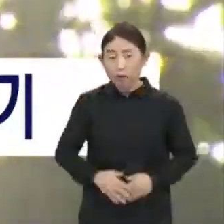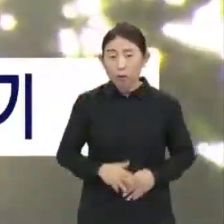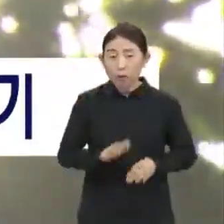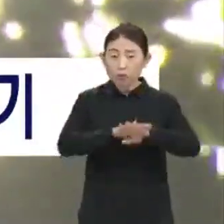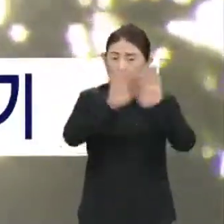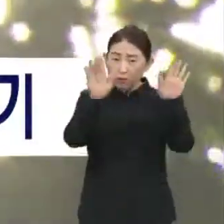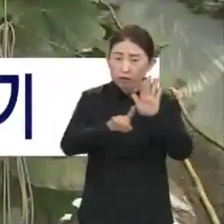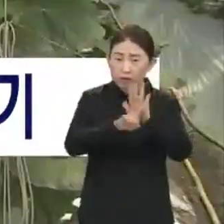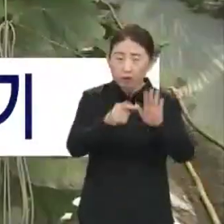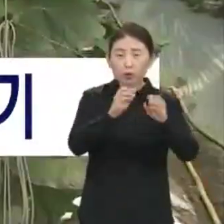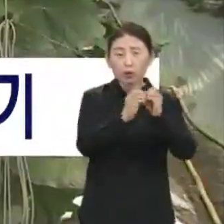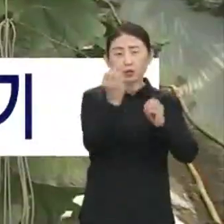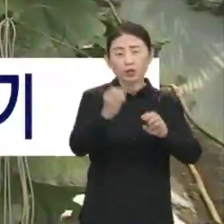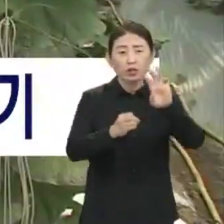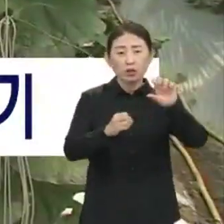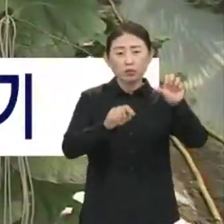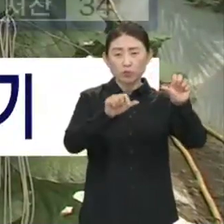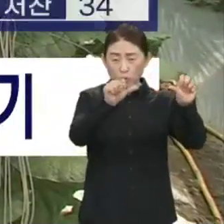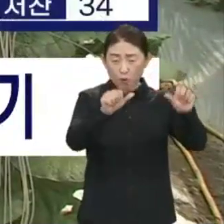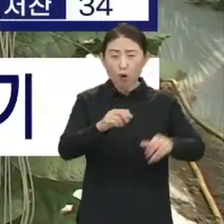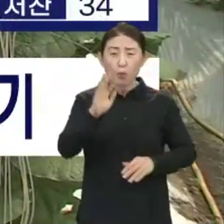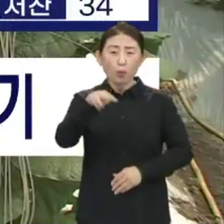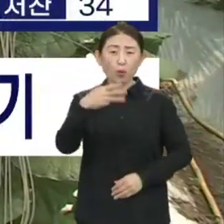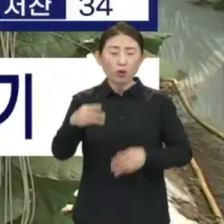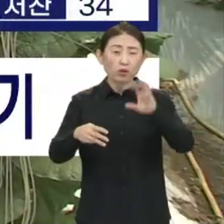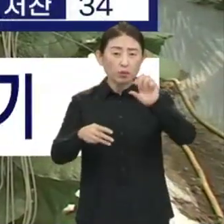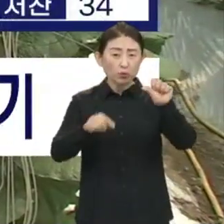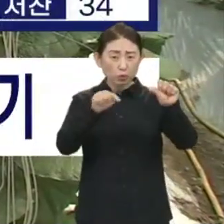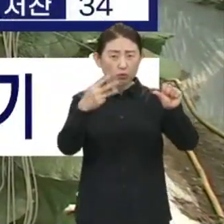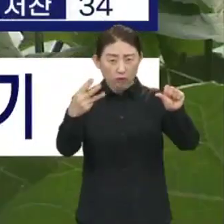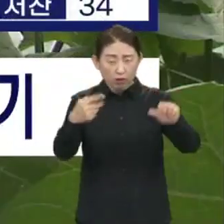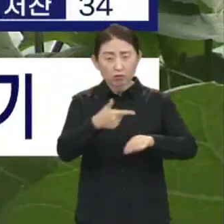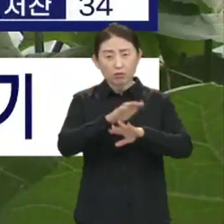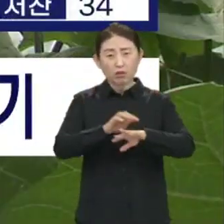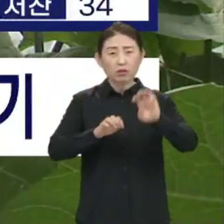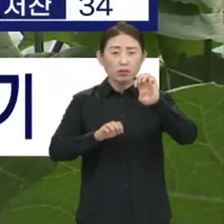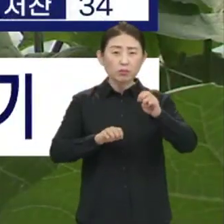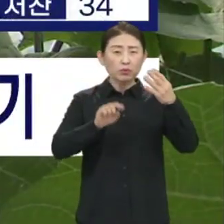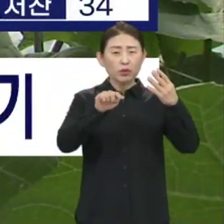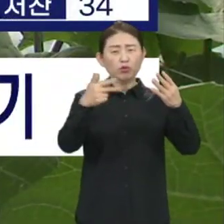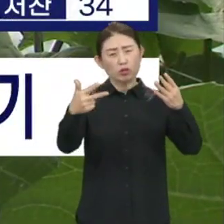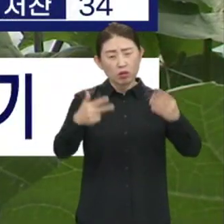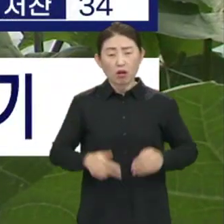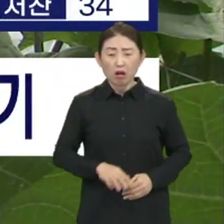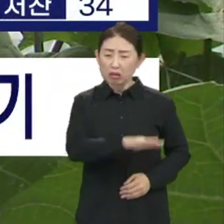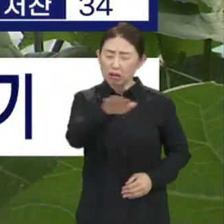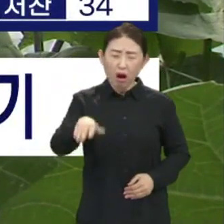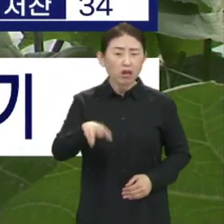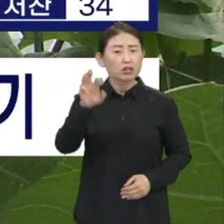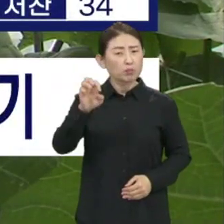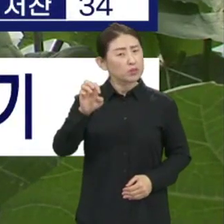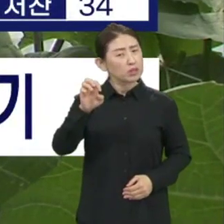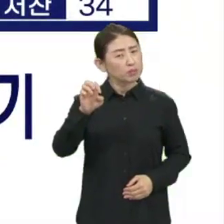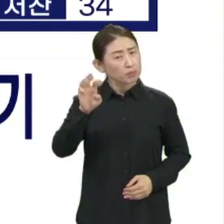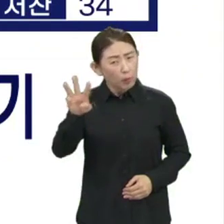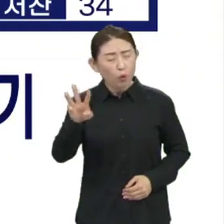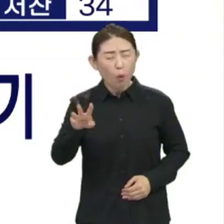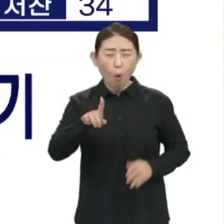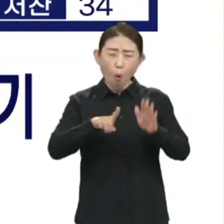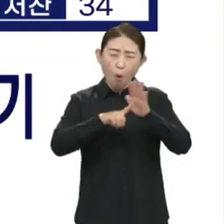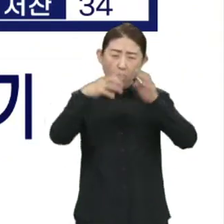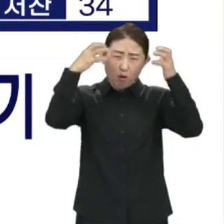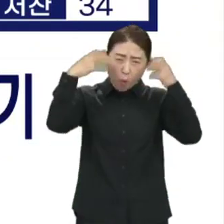오늘날 최고 기온은 논산 35.5도, 보령 35.3도, 대전 34.7도 등 대부분 지역에서 33도를